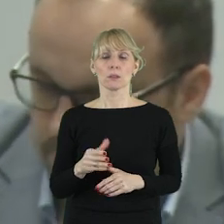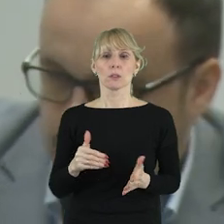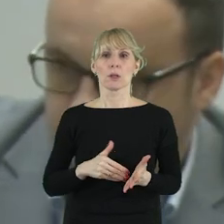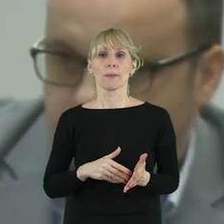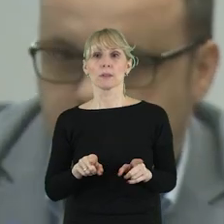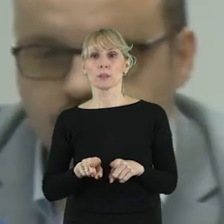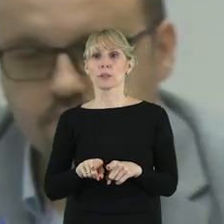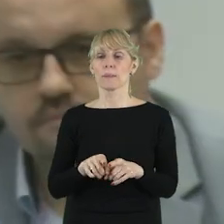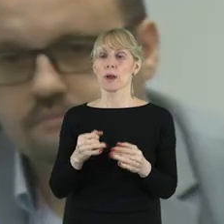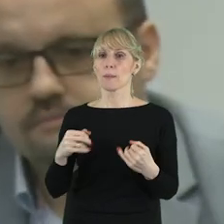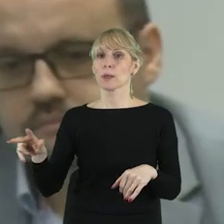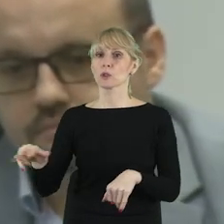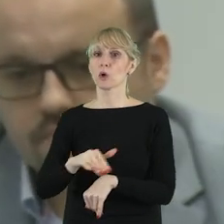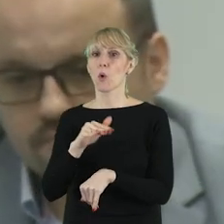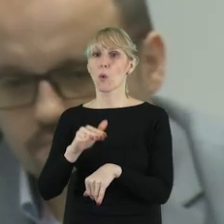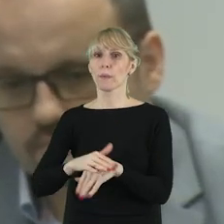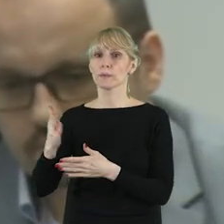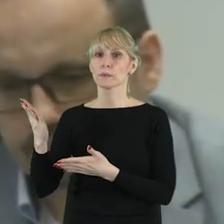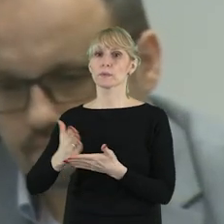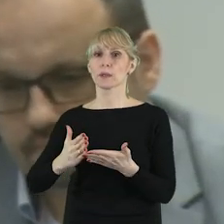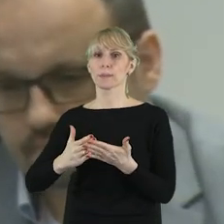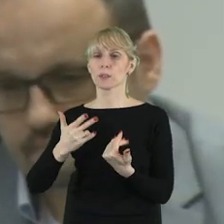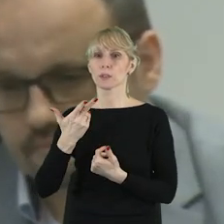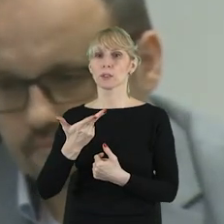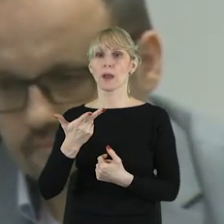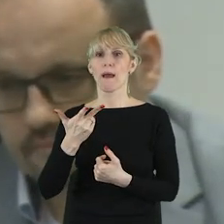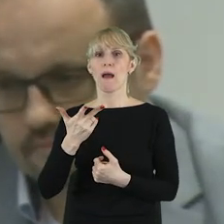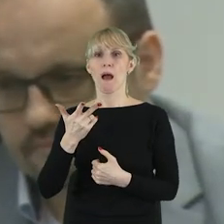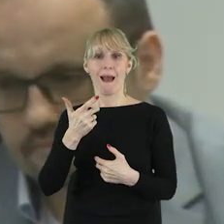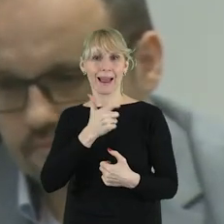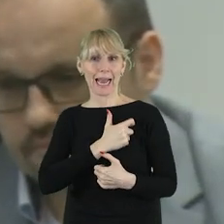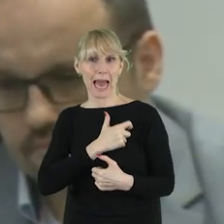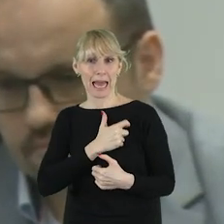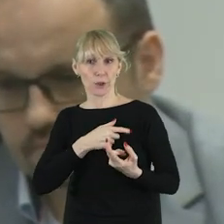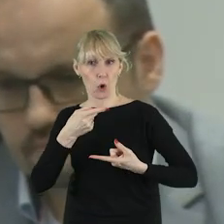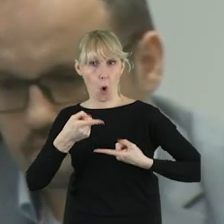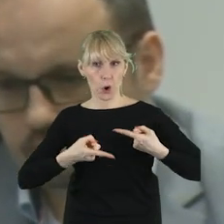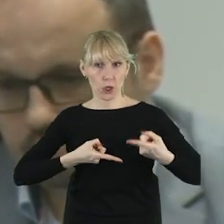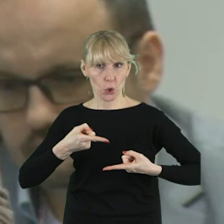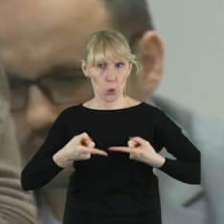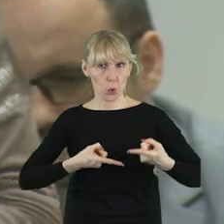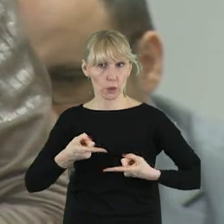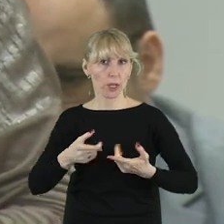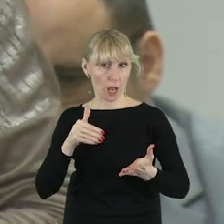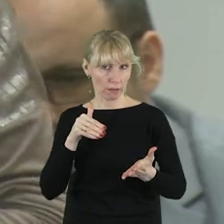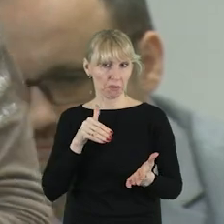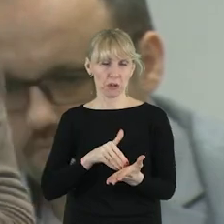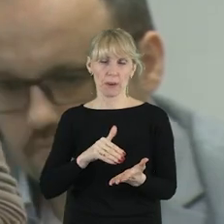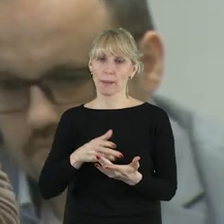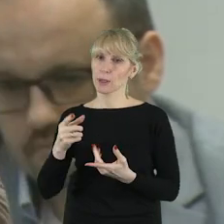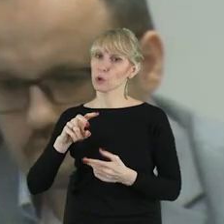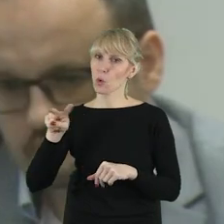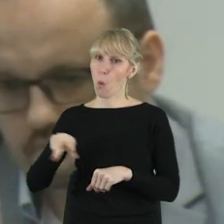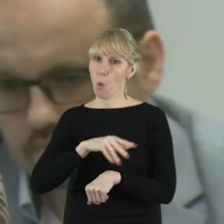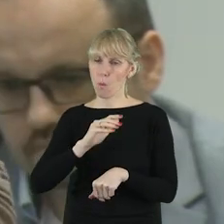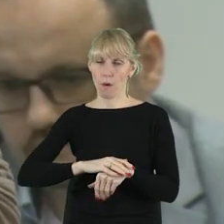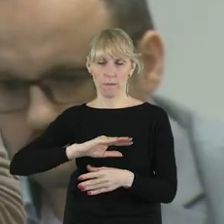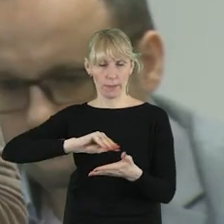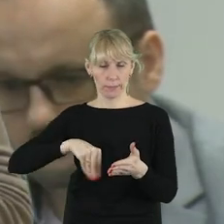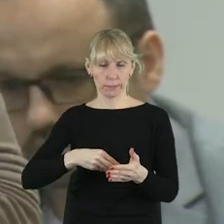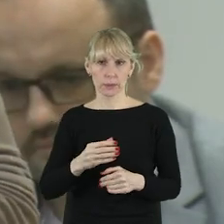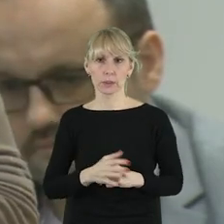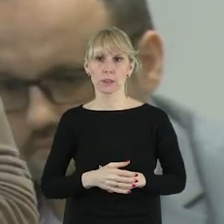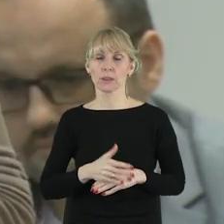kardiochirurgii. Więc jak najbardziej będziemy również korzystali, jeżeli będzie taka potrzeba